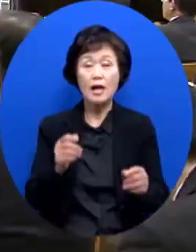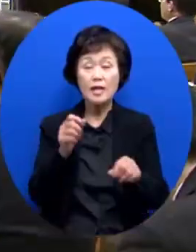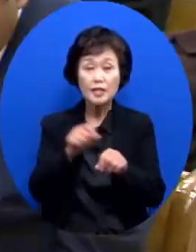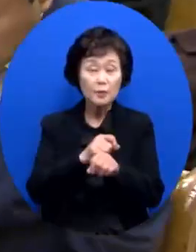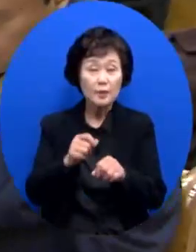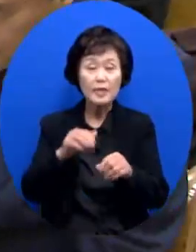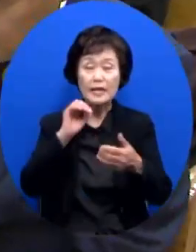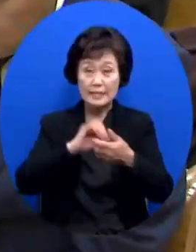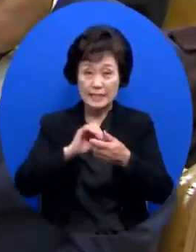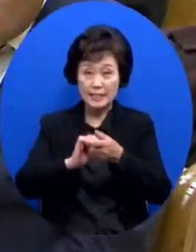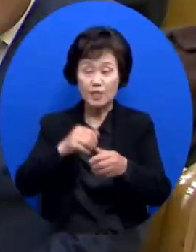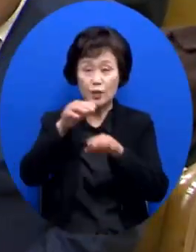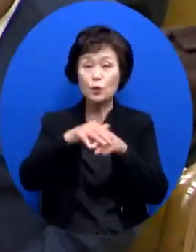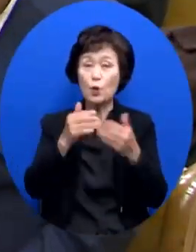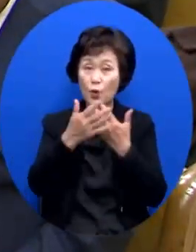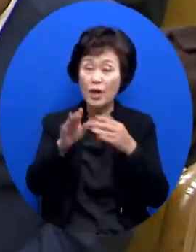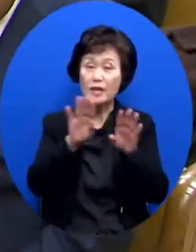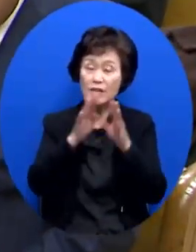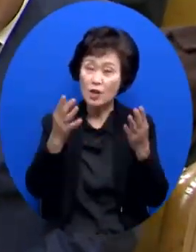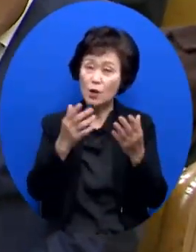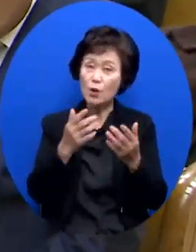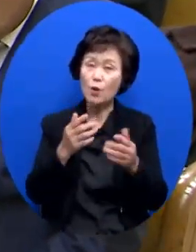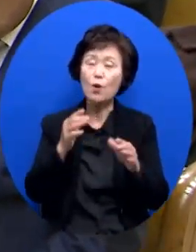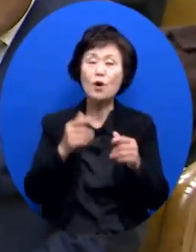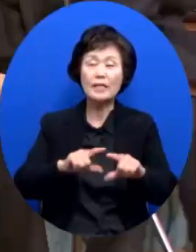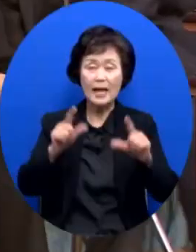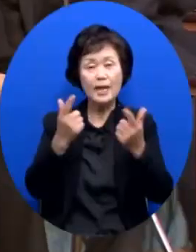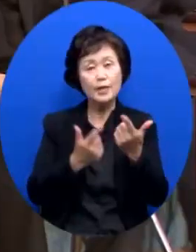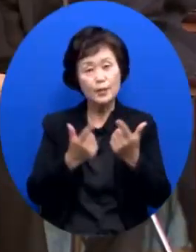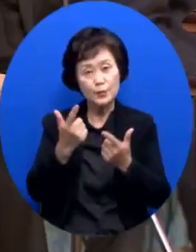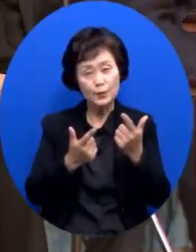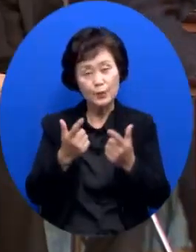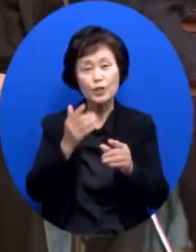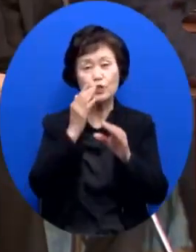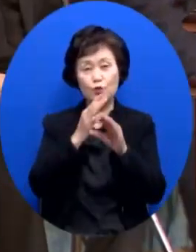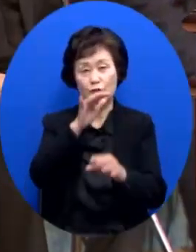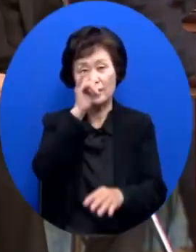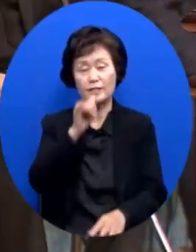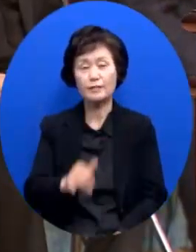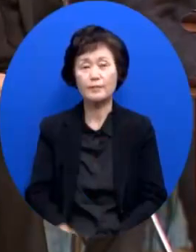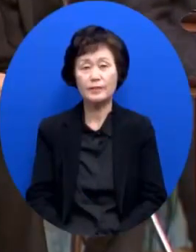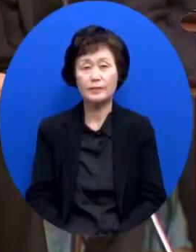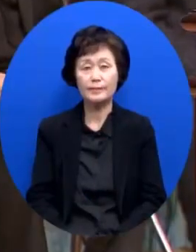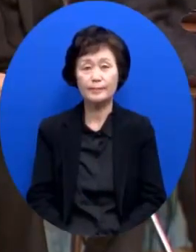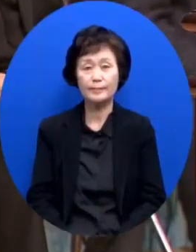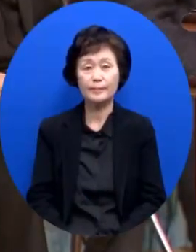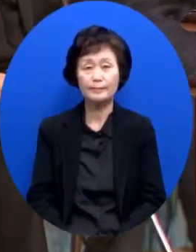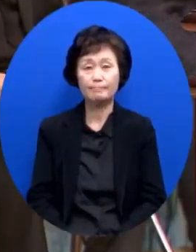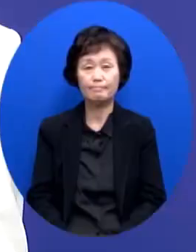정기총회를 연기하고 일정 조율 중인 것으로 파악됩니다. CTS 뉴스 이현지입니다.